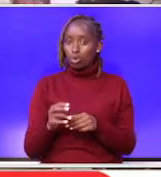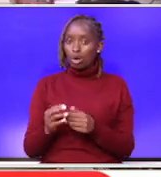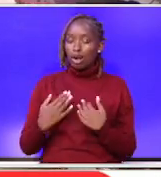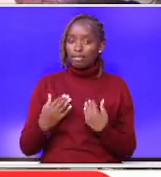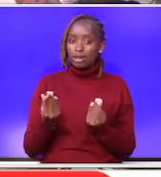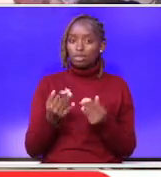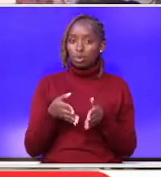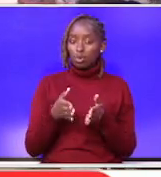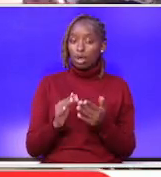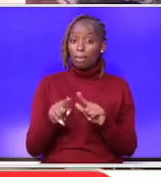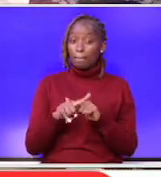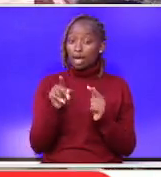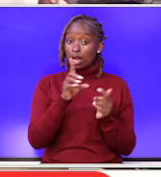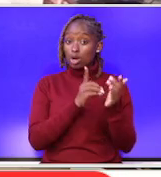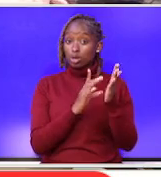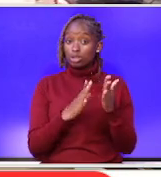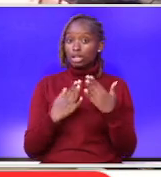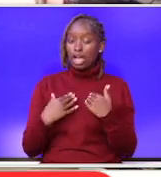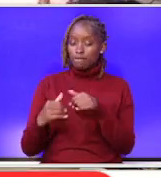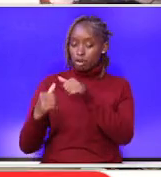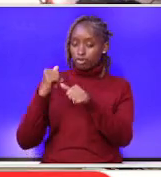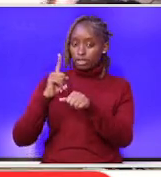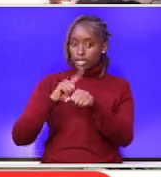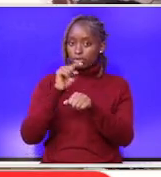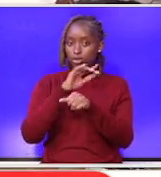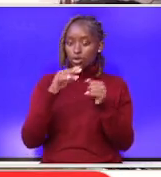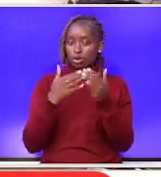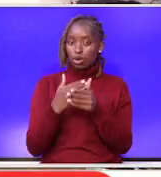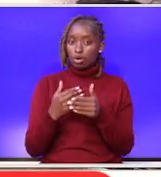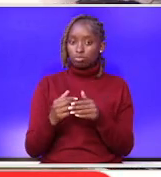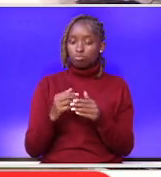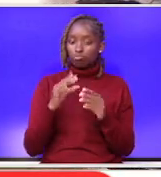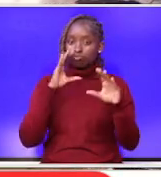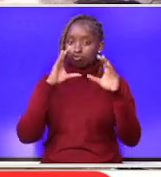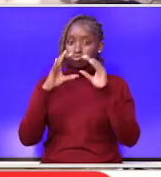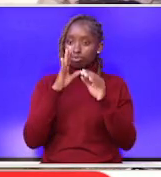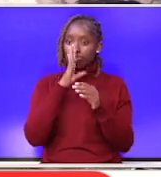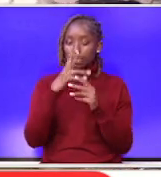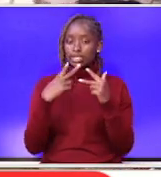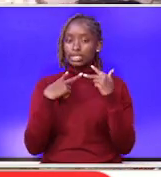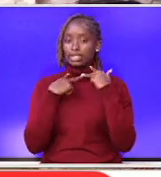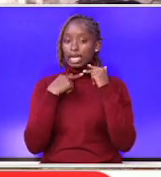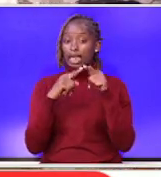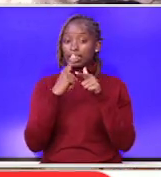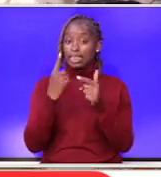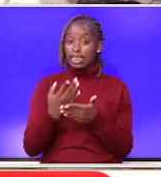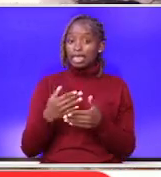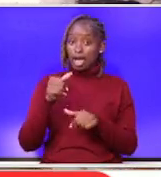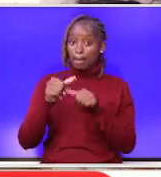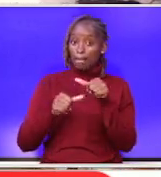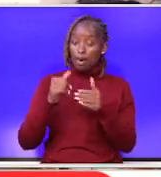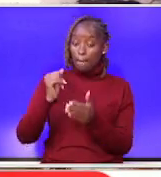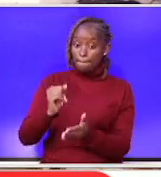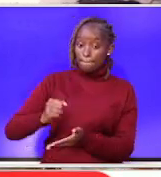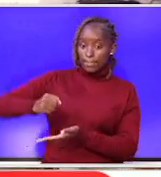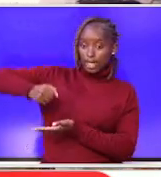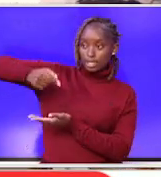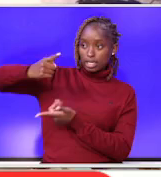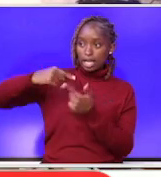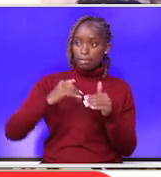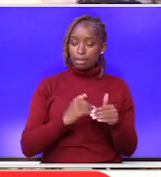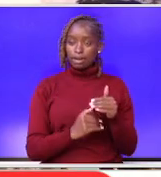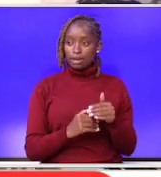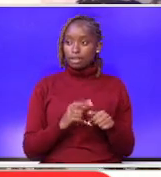lakini madaktari wamekataa huku mawasiliano yakiwa yamekwama na vikwazo vya bajeti vikikaribia. Mustakabali wa